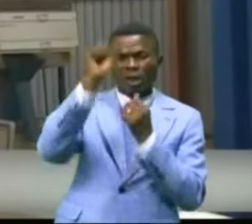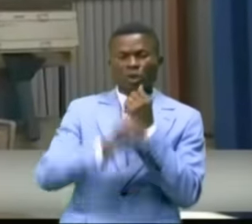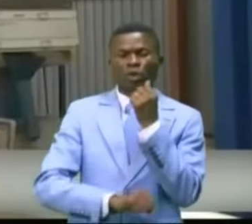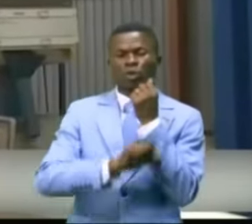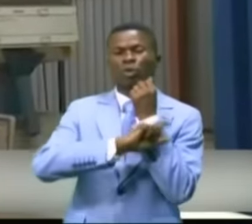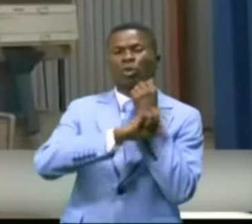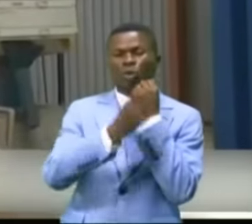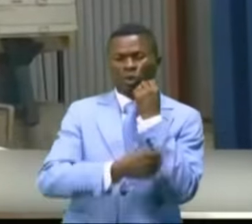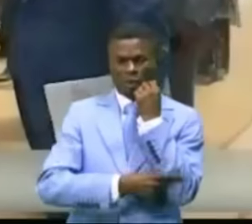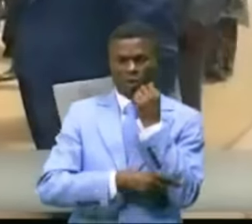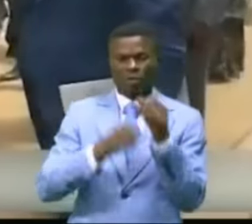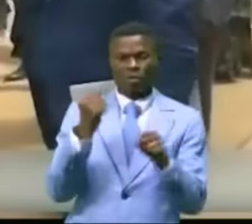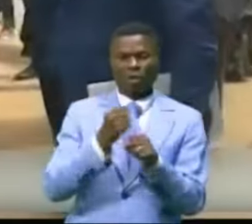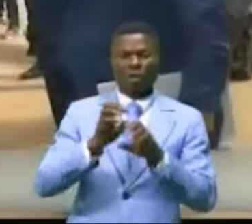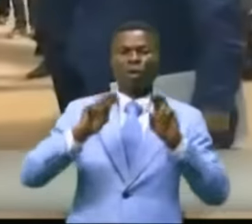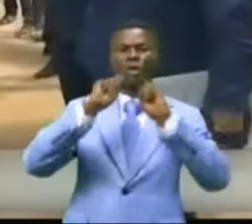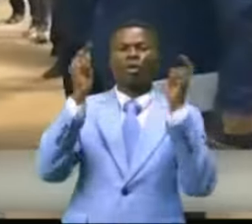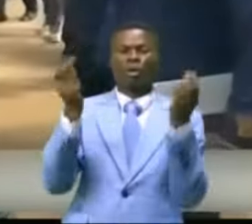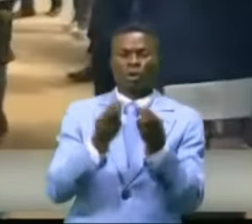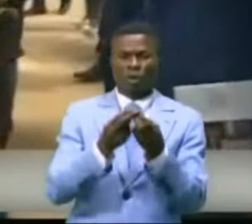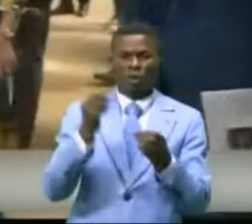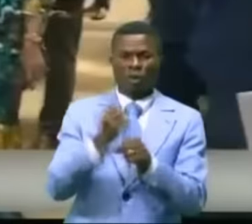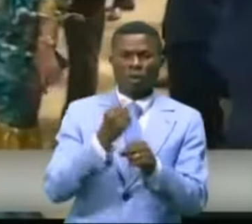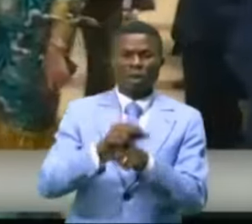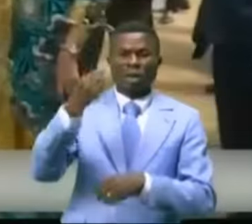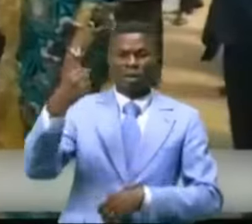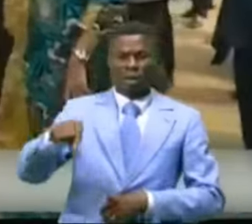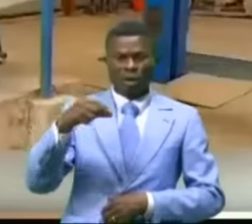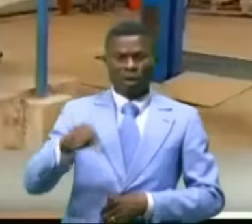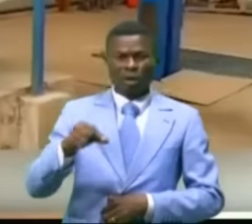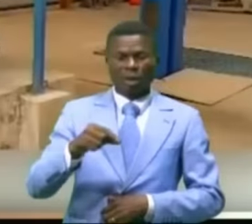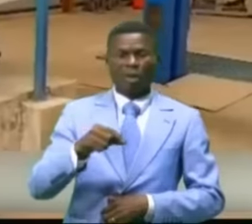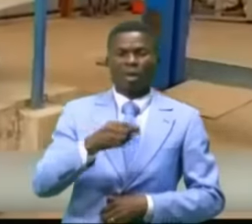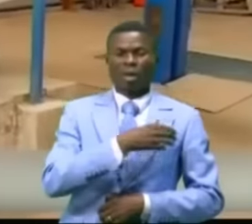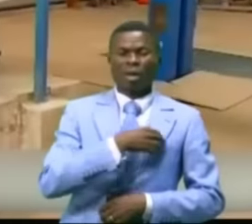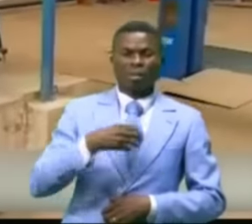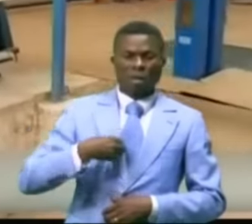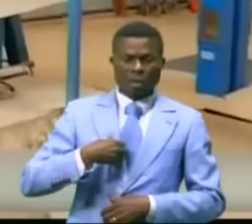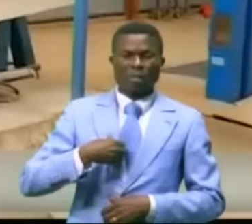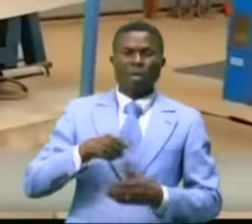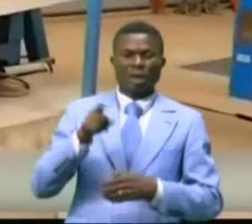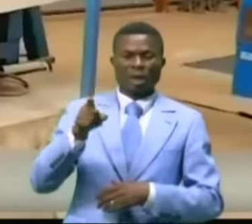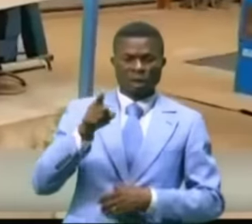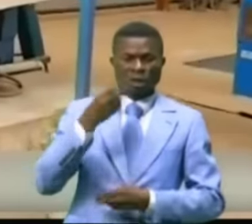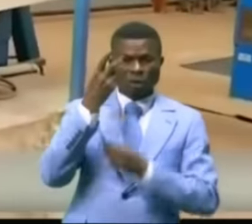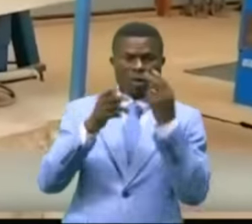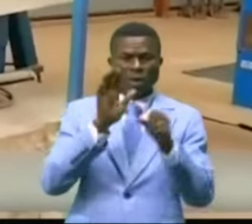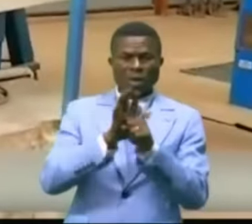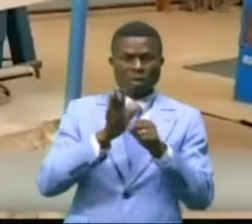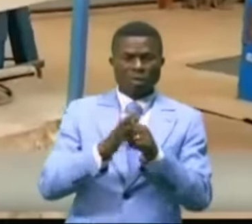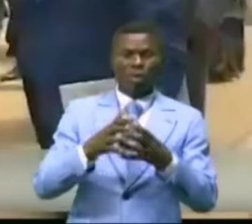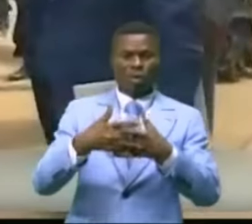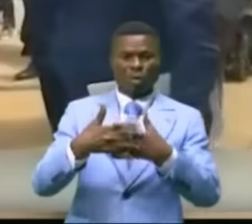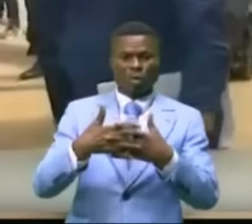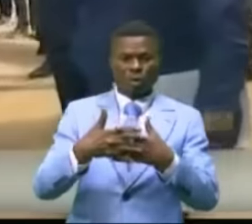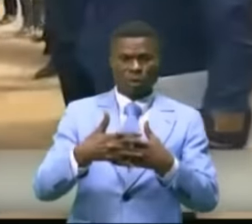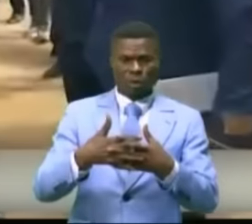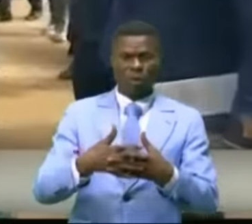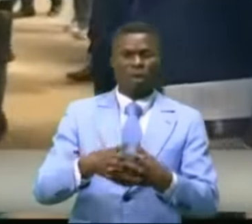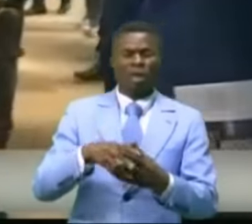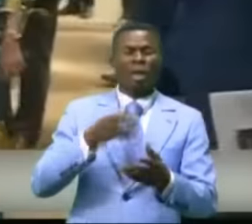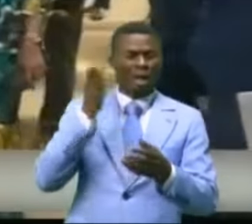bon fonctionnement de l'usine de traitement du café, la patronne de l'ONAPAC a visité les différents compartiments et reçu